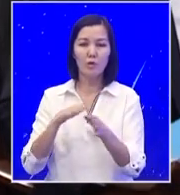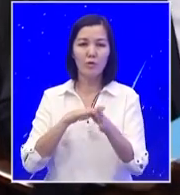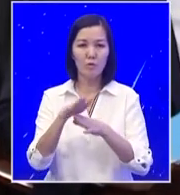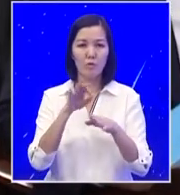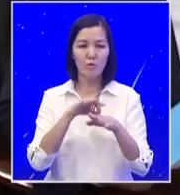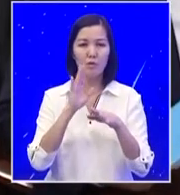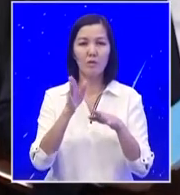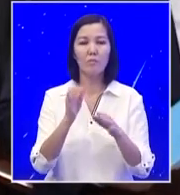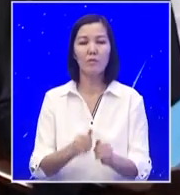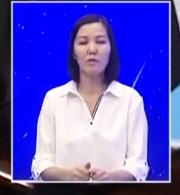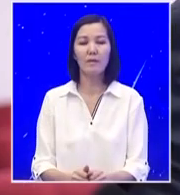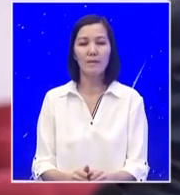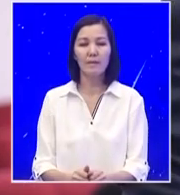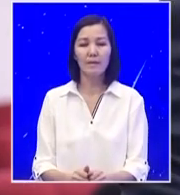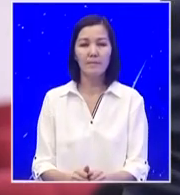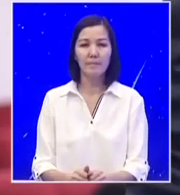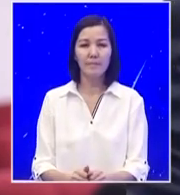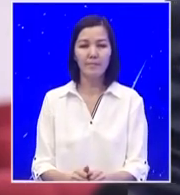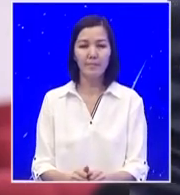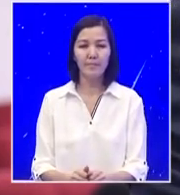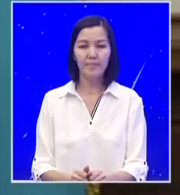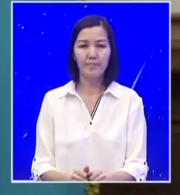түрде өткізбек.